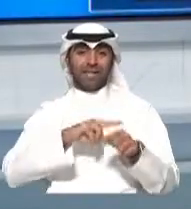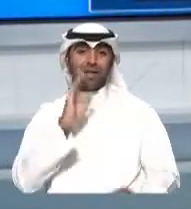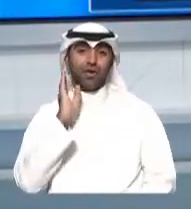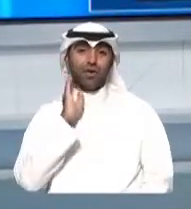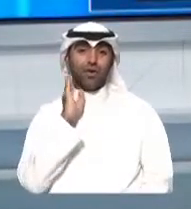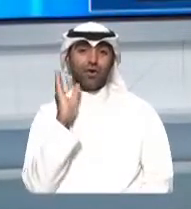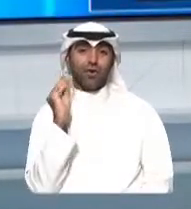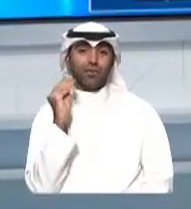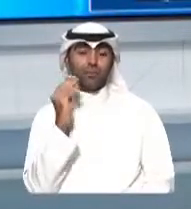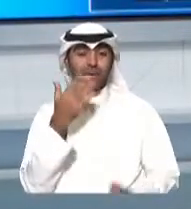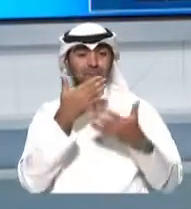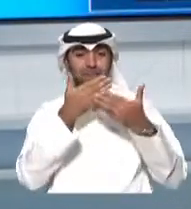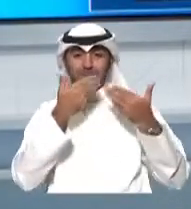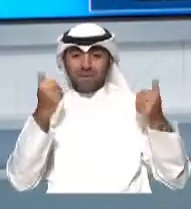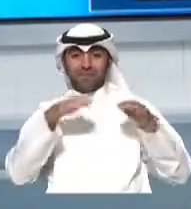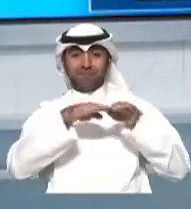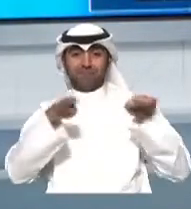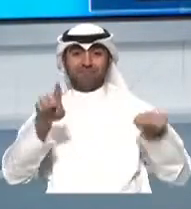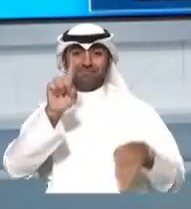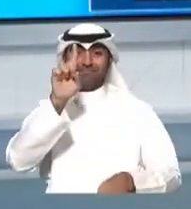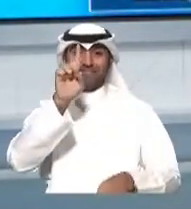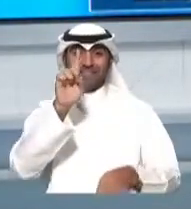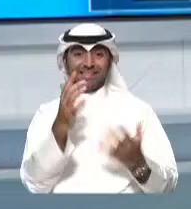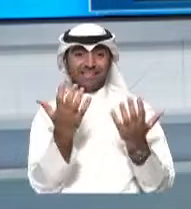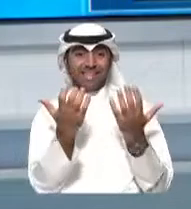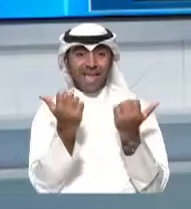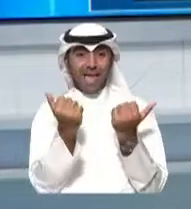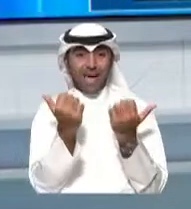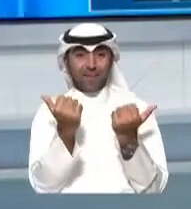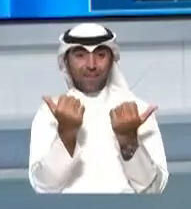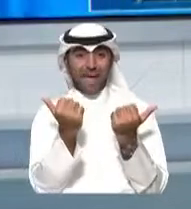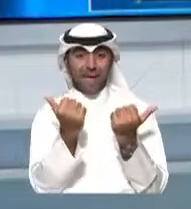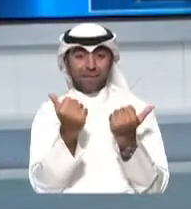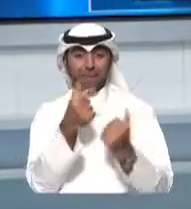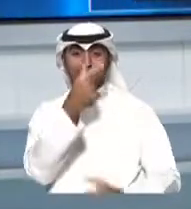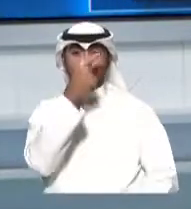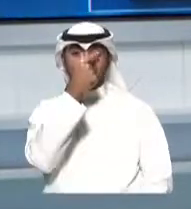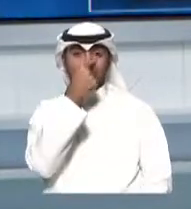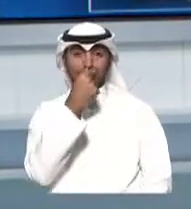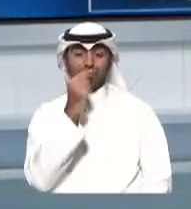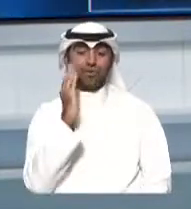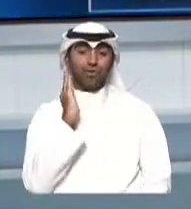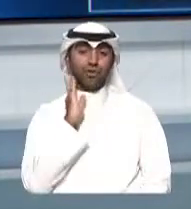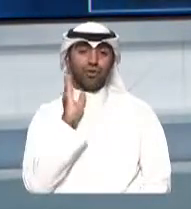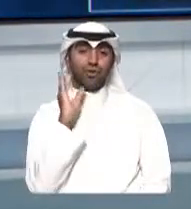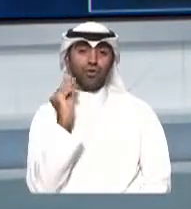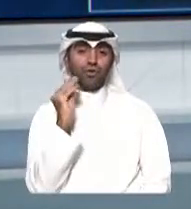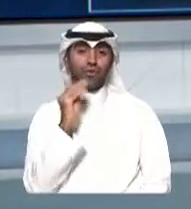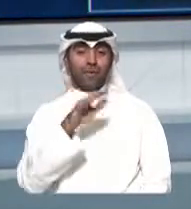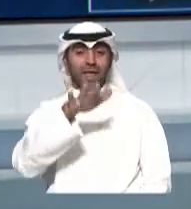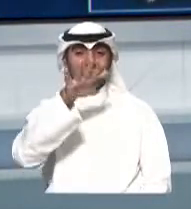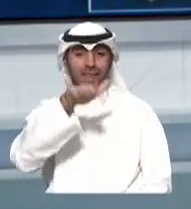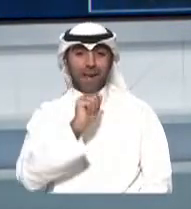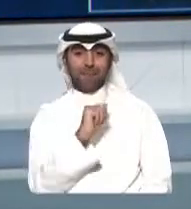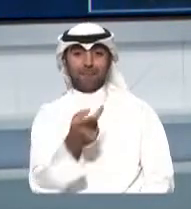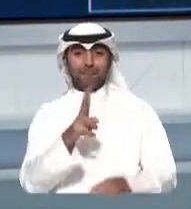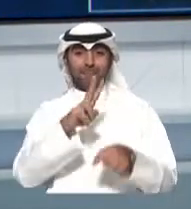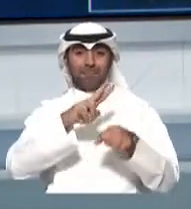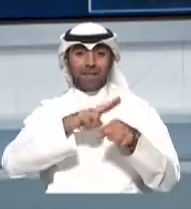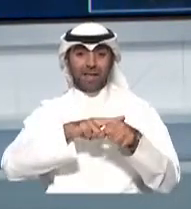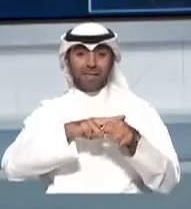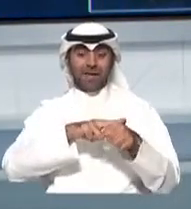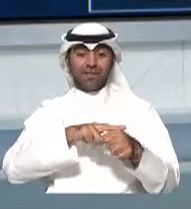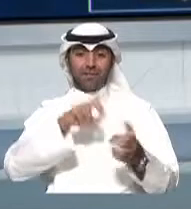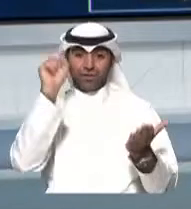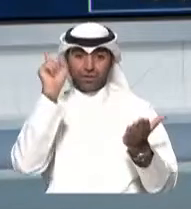خفيف فقط محصور على المناطق الساحلية. درجات الحرارة تتراوح ما بين 24 إلى 28 درجة مئوية، راح نحس ببرودة خفيفة أو